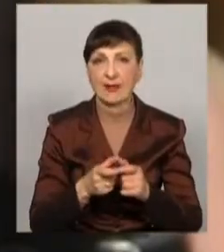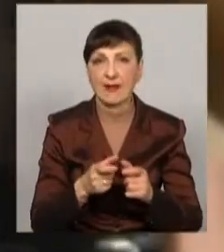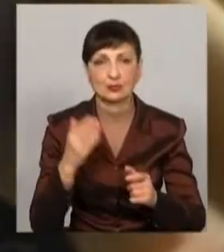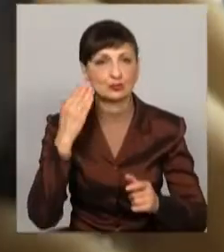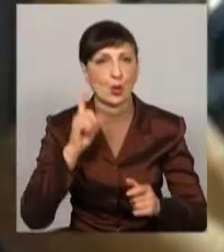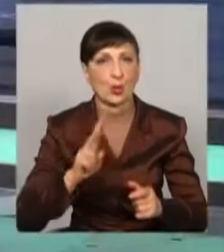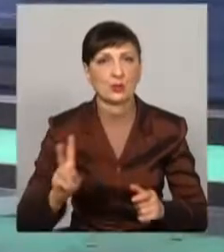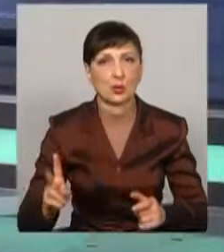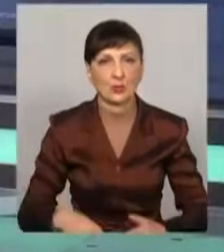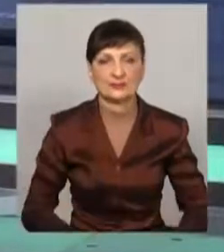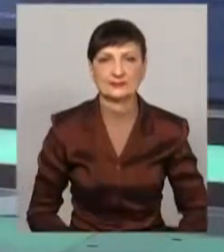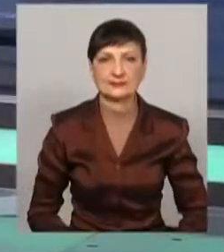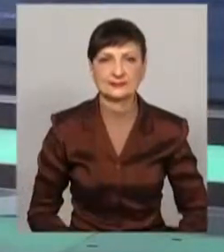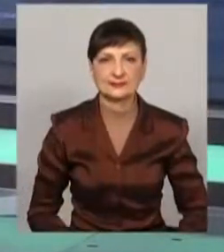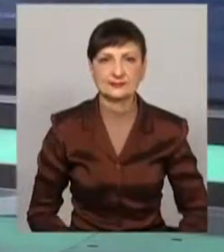лицам.